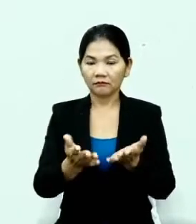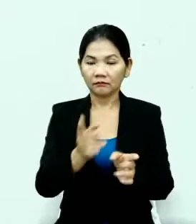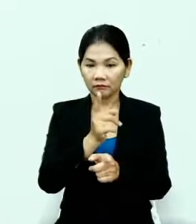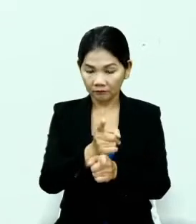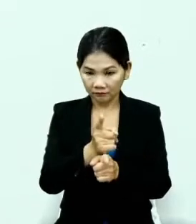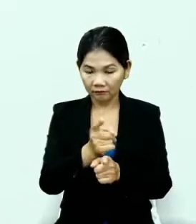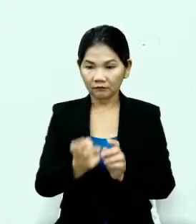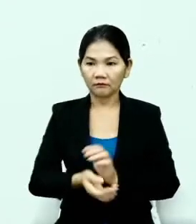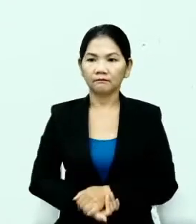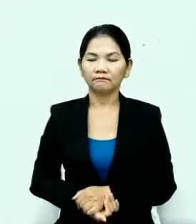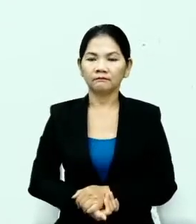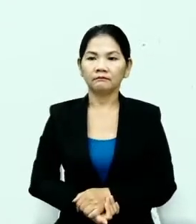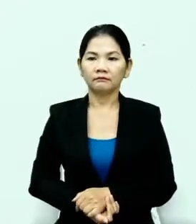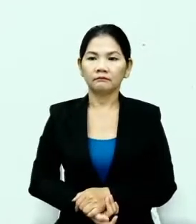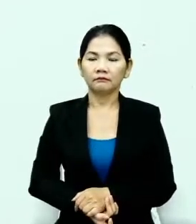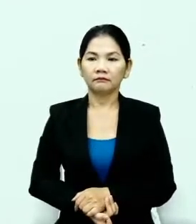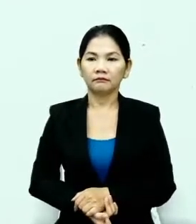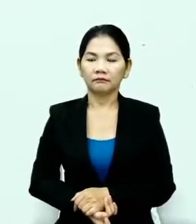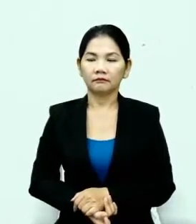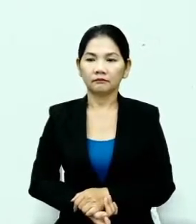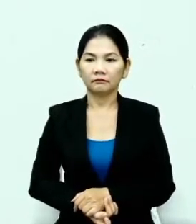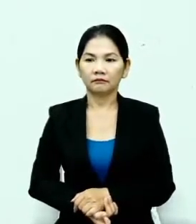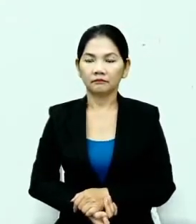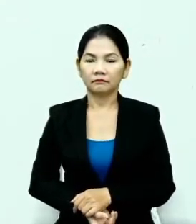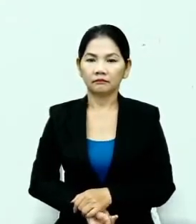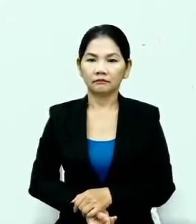bán thân trời chẳng tạm tàn thằng ọc nè nè